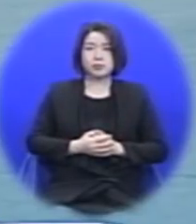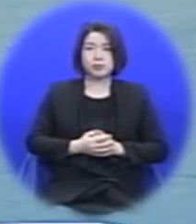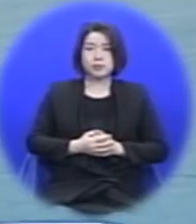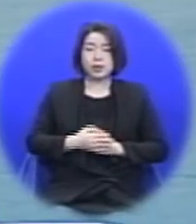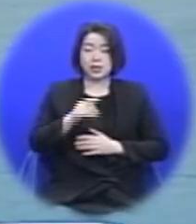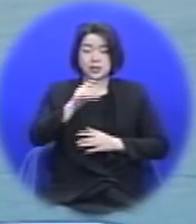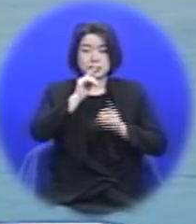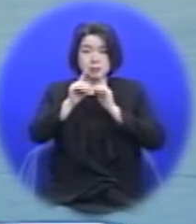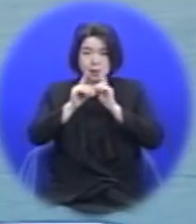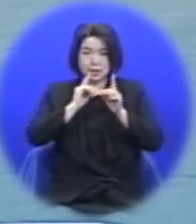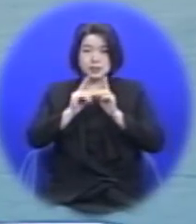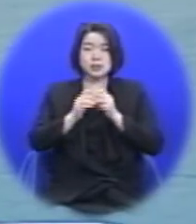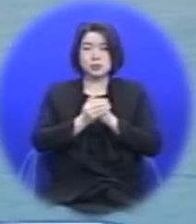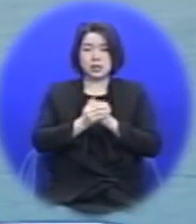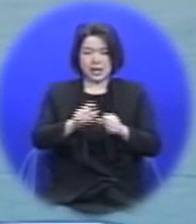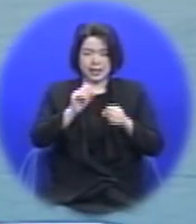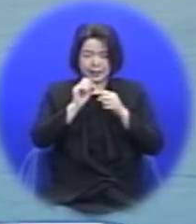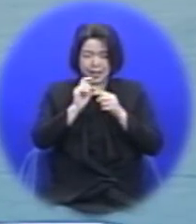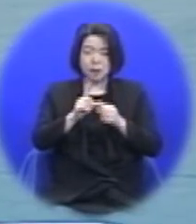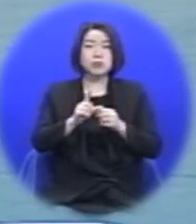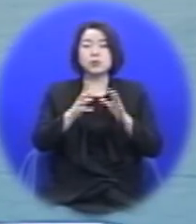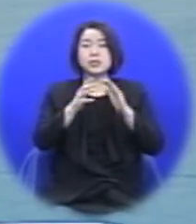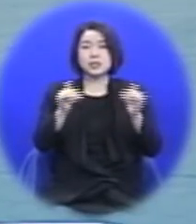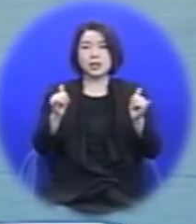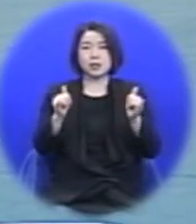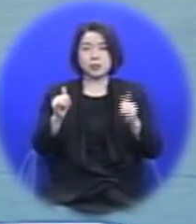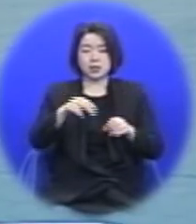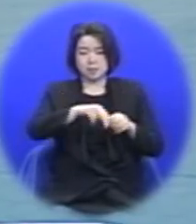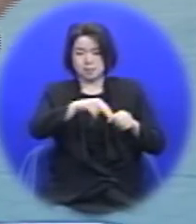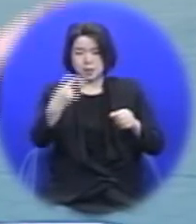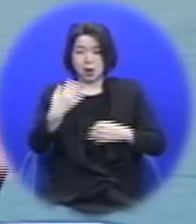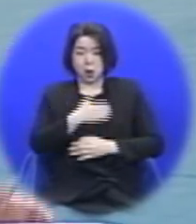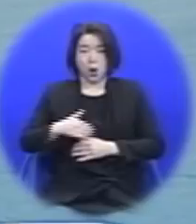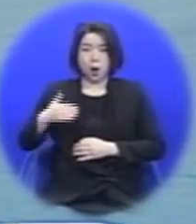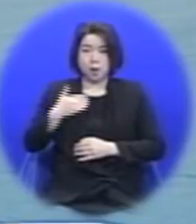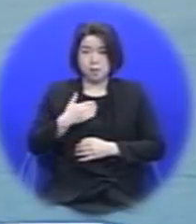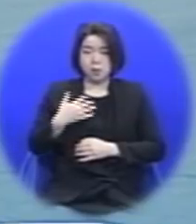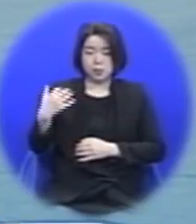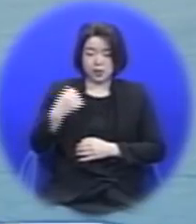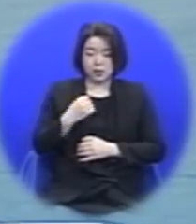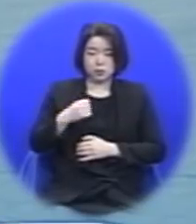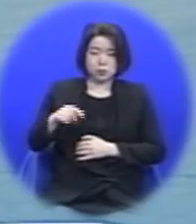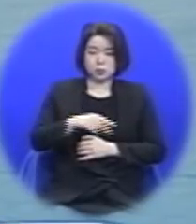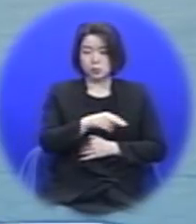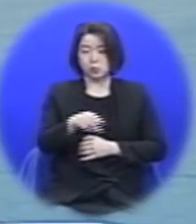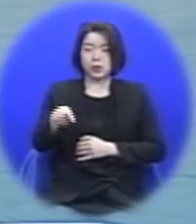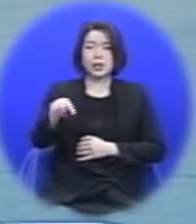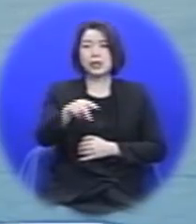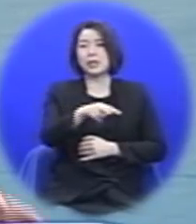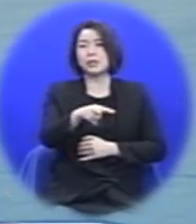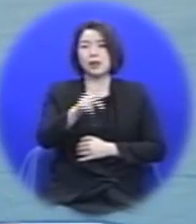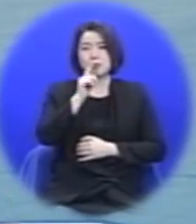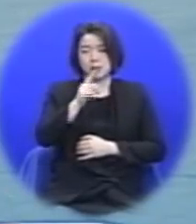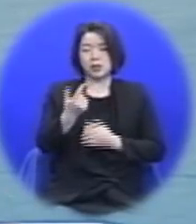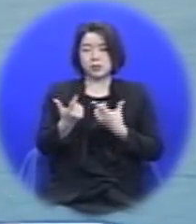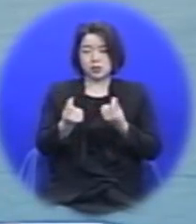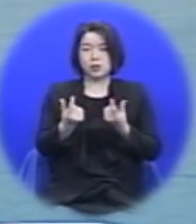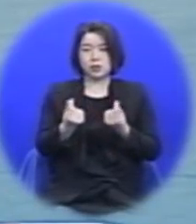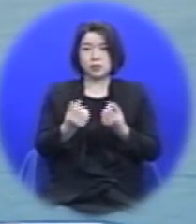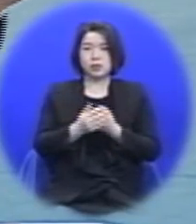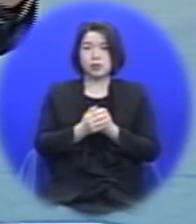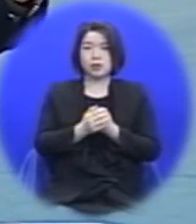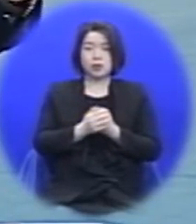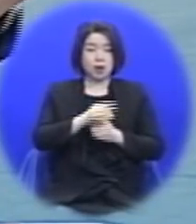그 말씀은 대부분의 사람들이 벌거벗은 몸으로 돌아다닌다는 뜻입니다. 아유, 지금 우리